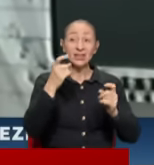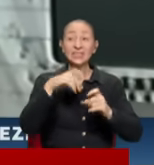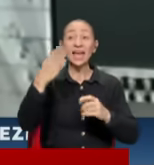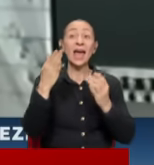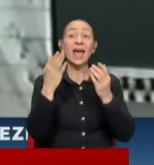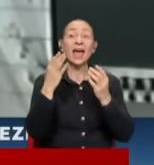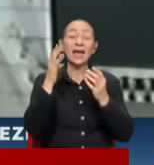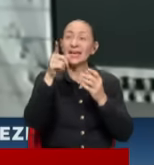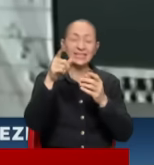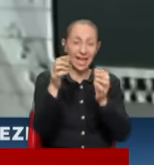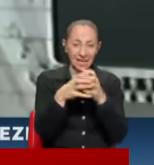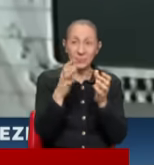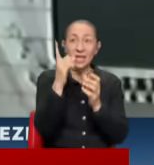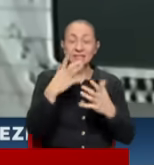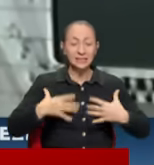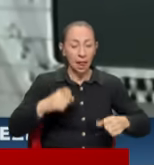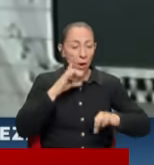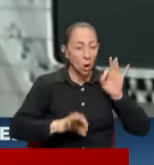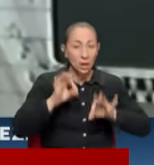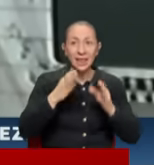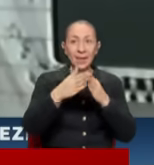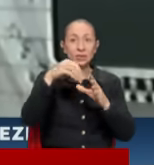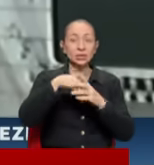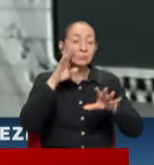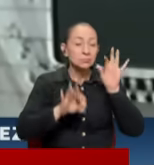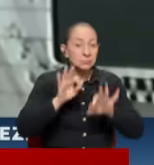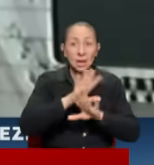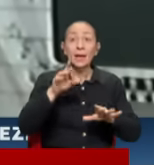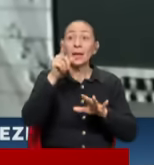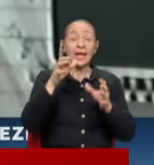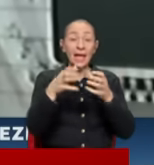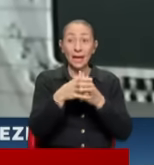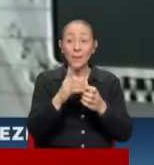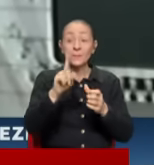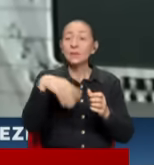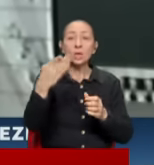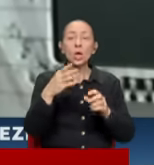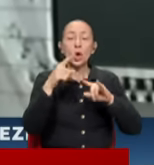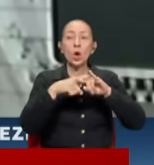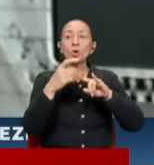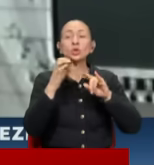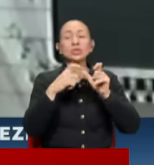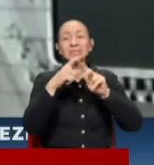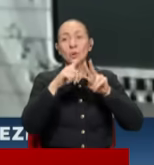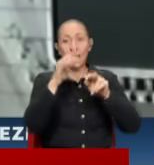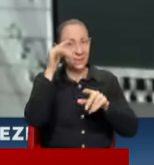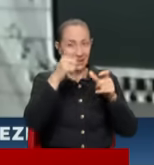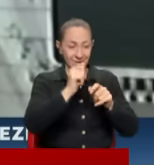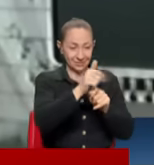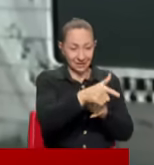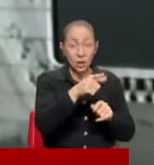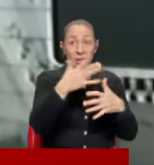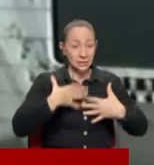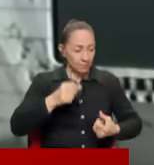diğer astronotların ilk sağlık kontrolleri gemide yapıldı. Mürettebatın bir sonraki durağı Houston olacak. Burada kapsamlı